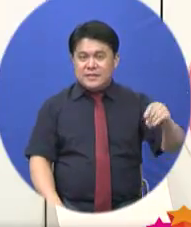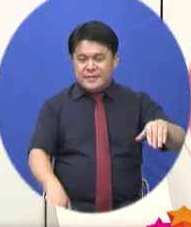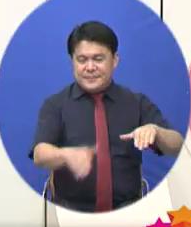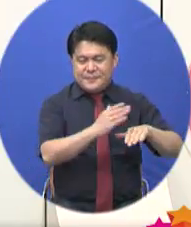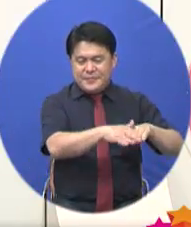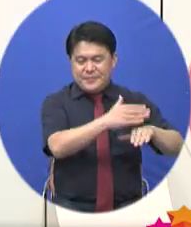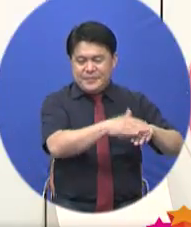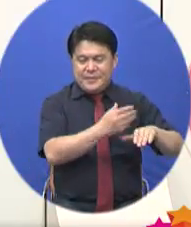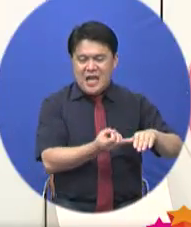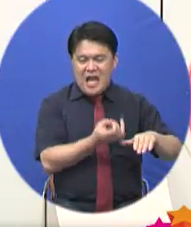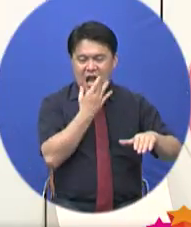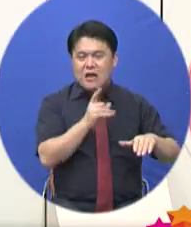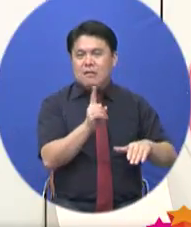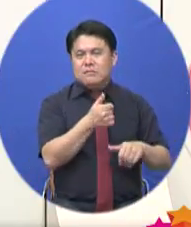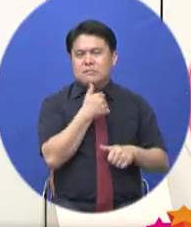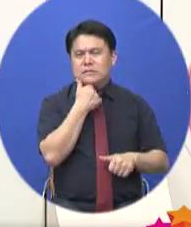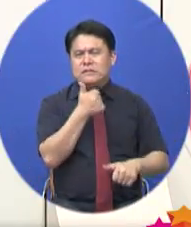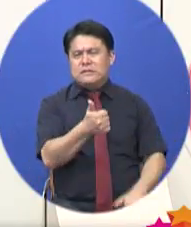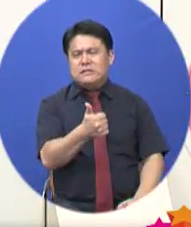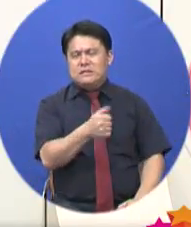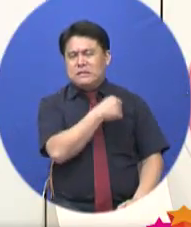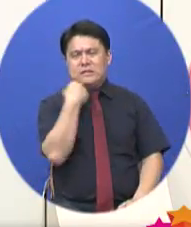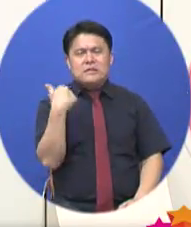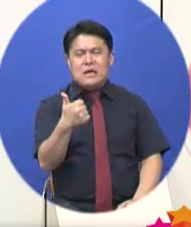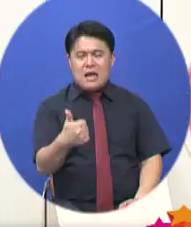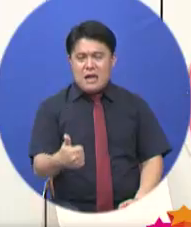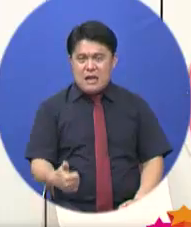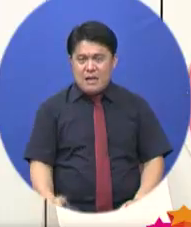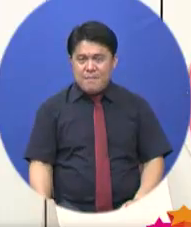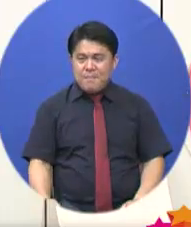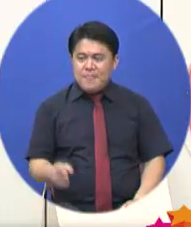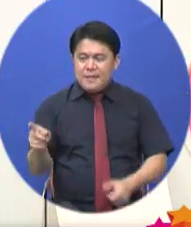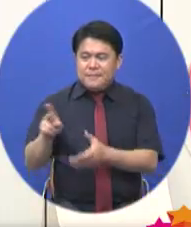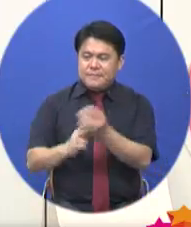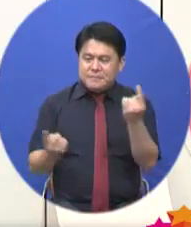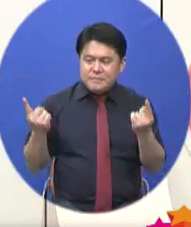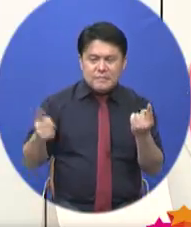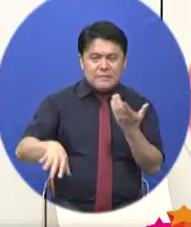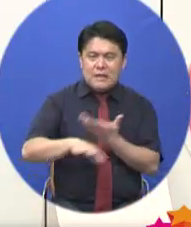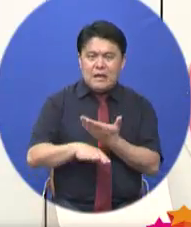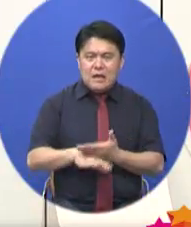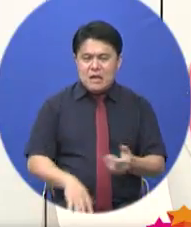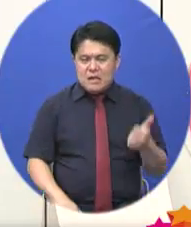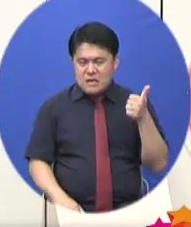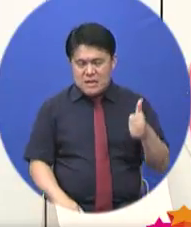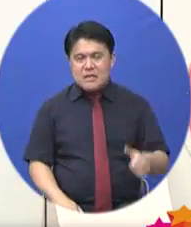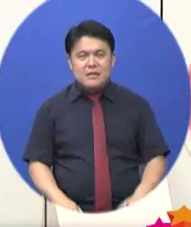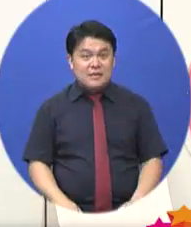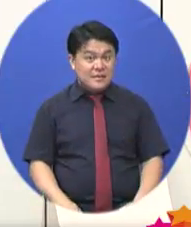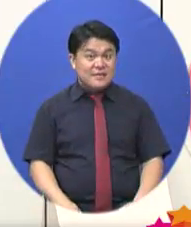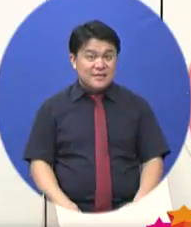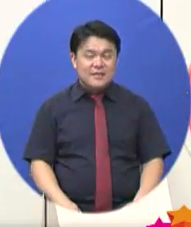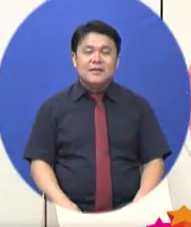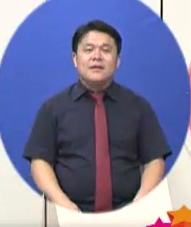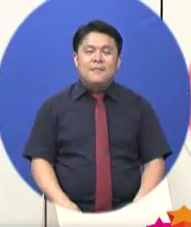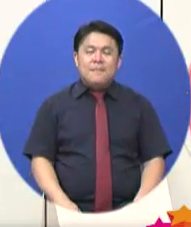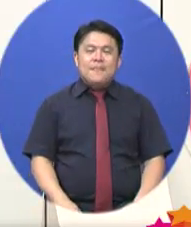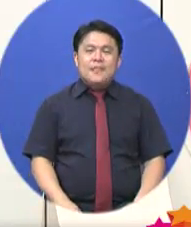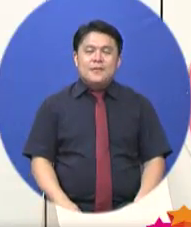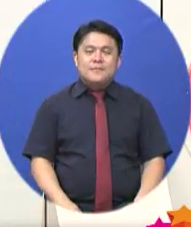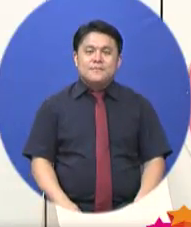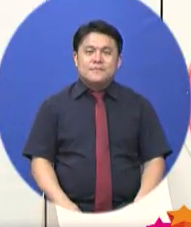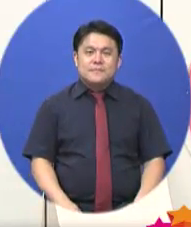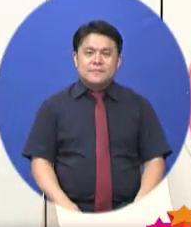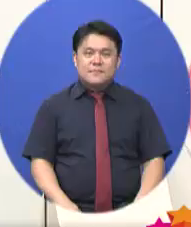즉석회를 먹으니까 네. 자연산 즉석회를 먹으니까 뭐 이런 데서 파는 거 뭐 맛이 틀리죠. 그러시죠.